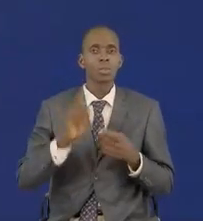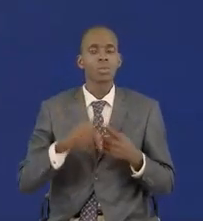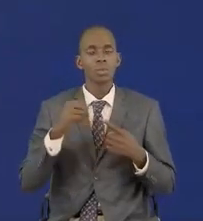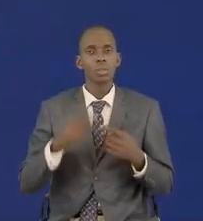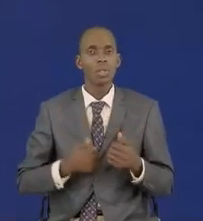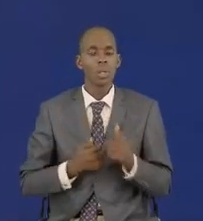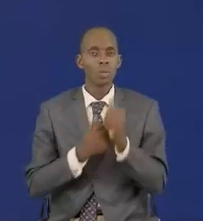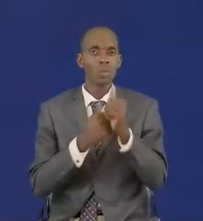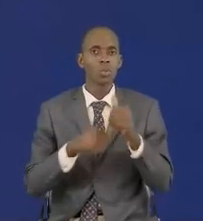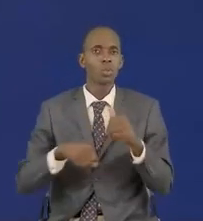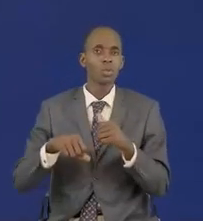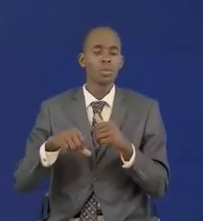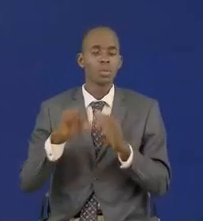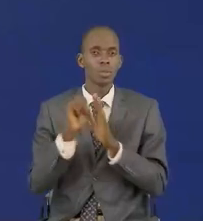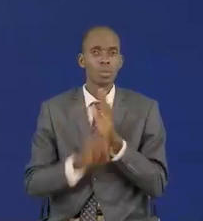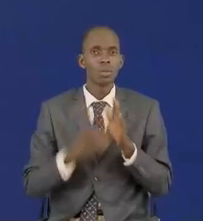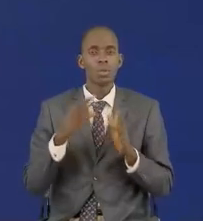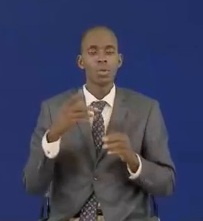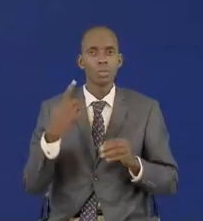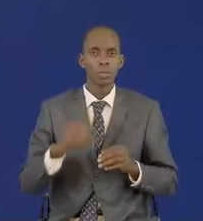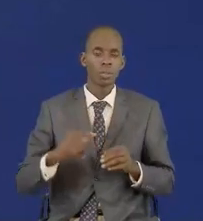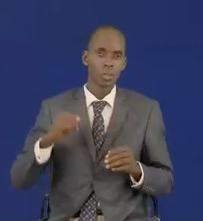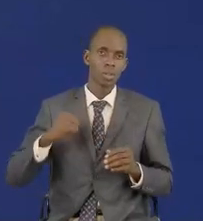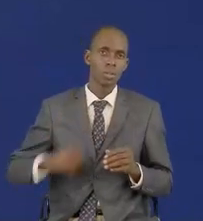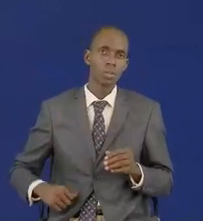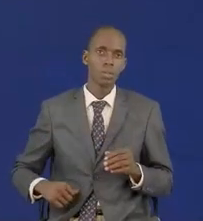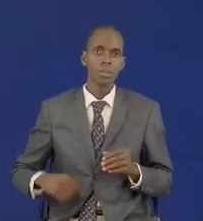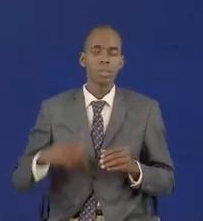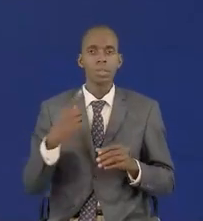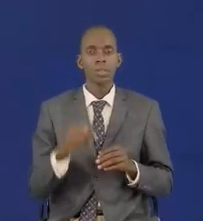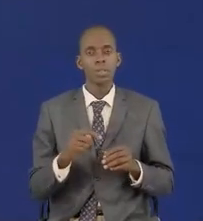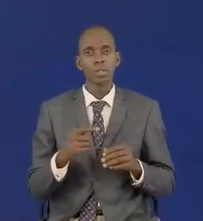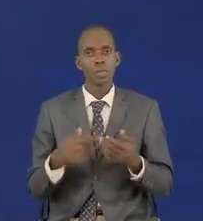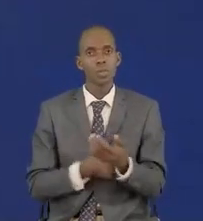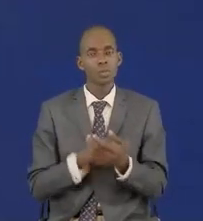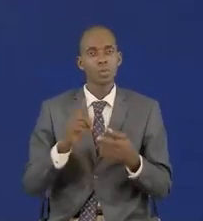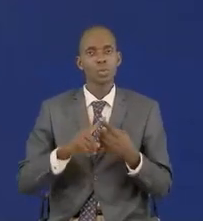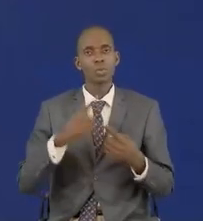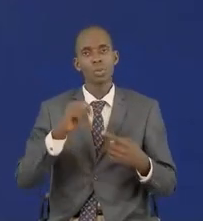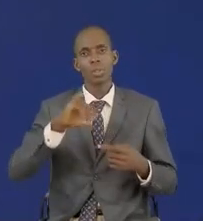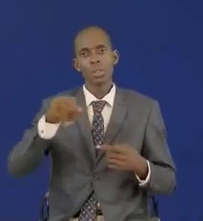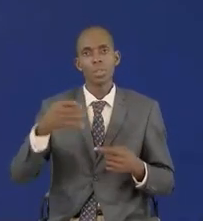a aussi fait de moi la porte des païens